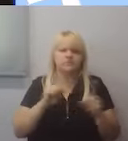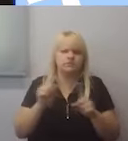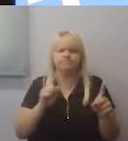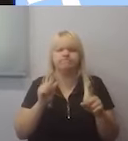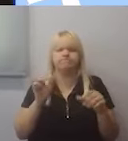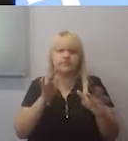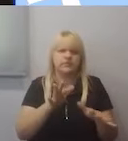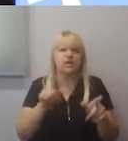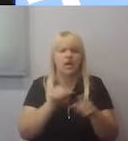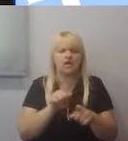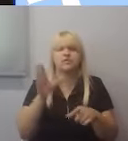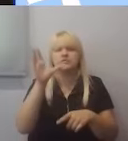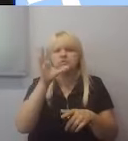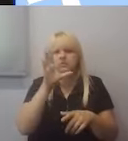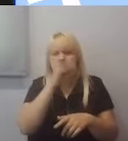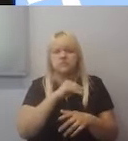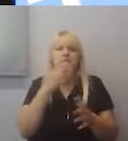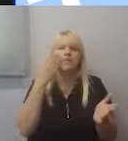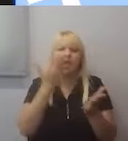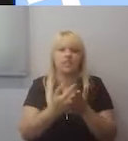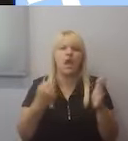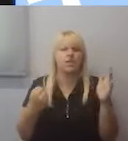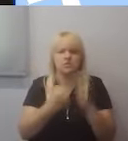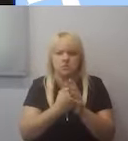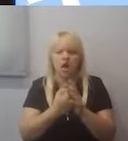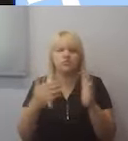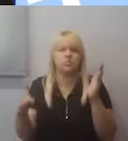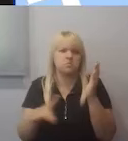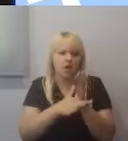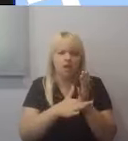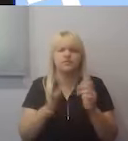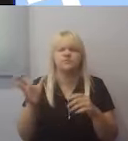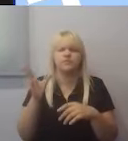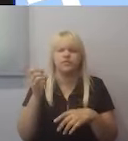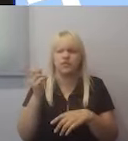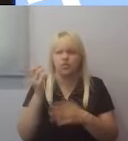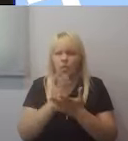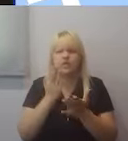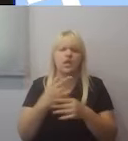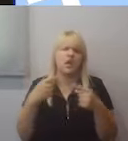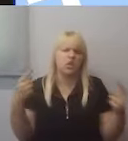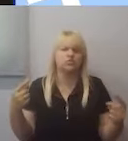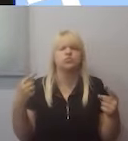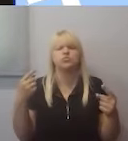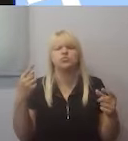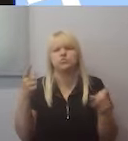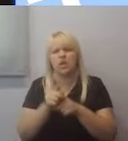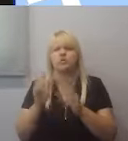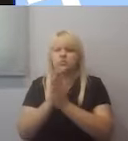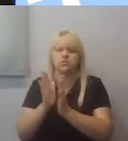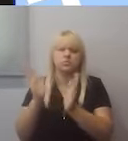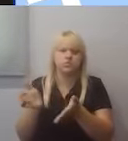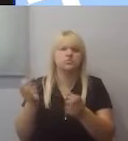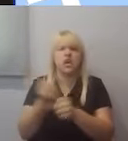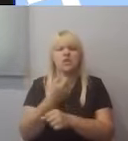pieteikt atbalstu un palīdzību visdrīzāk no resursu puses ja mēs lūksim gan medikamentus gan